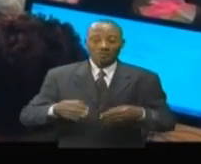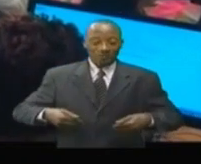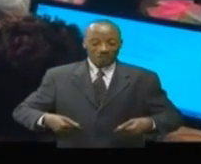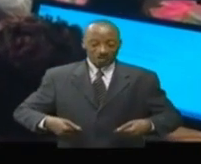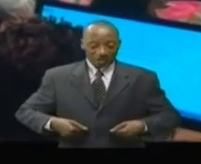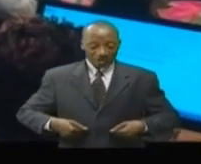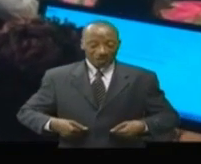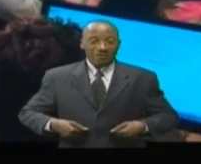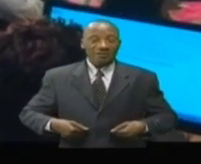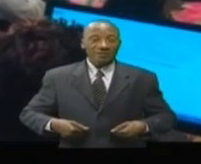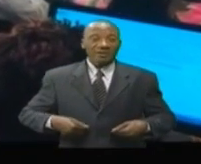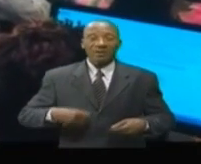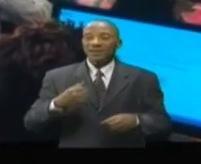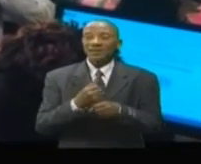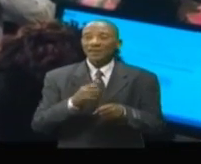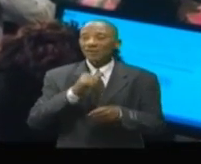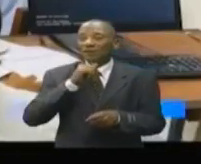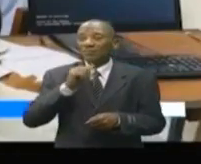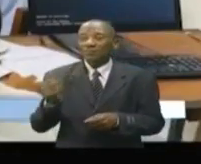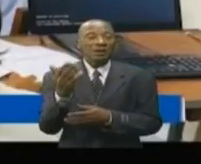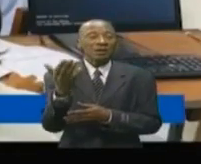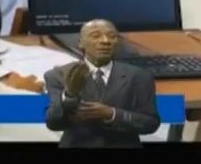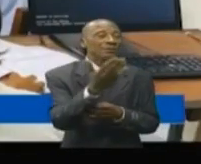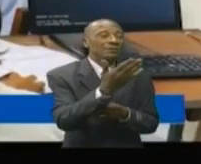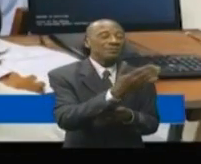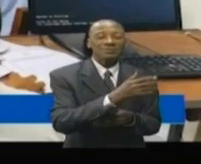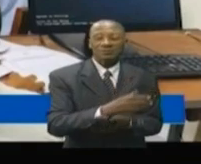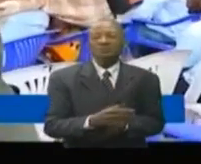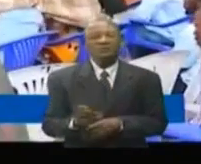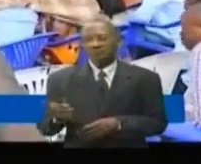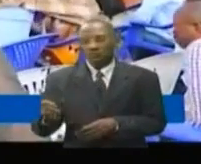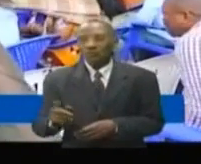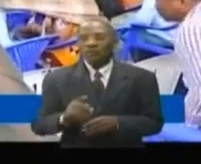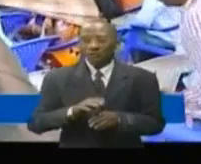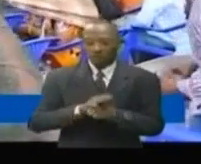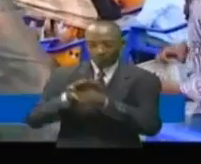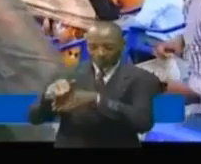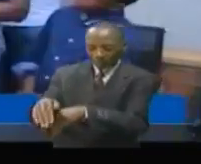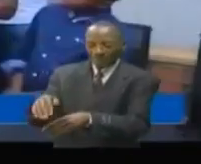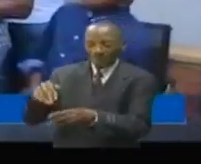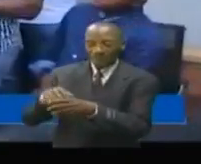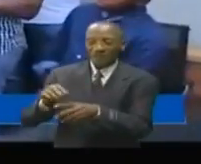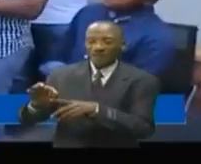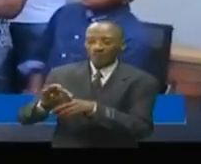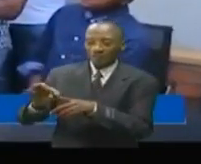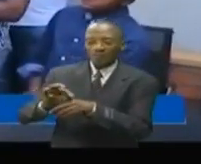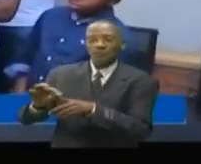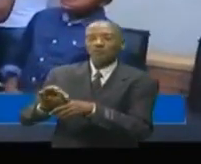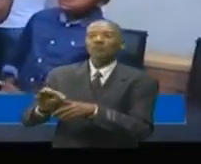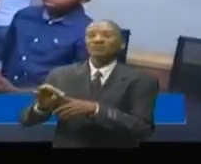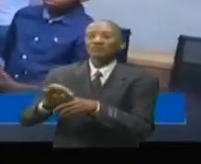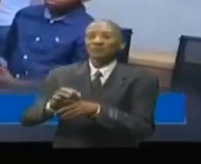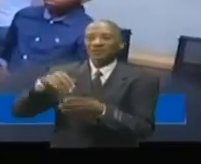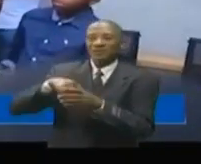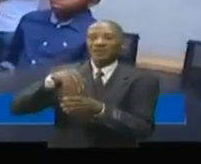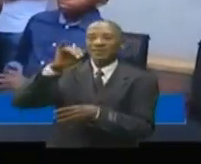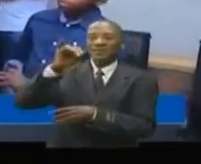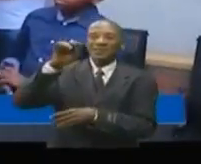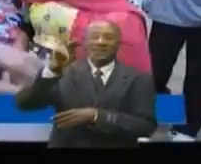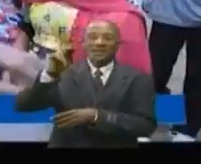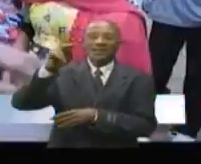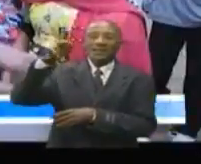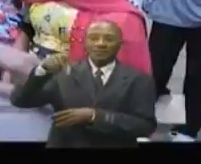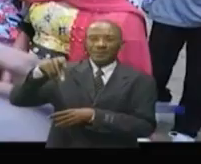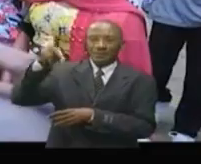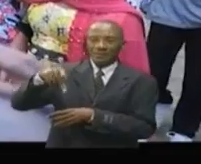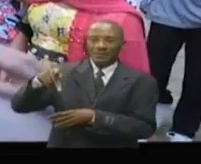à l'Institut National des préparations professionnelles se poursuit et va se clôturer d'ici peu et sera sanctionné par la remise des